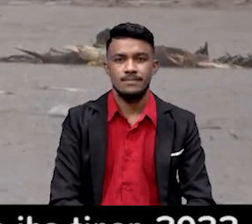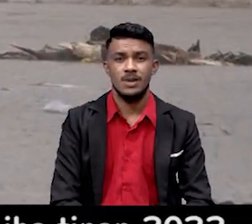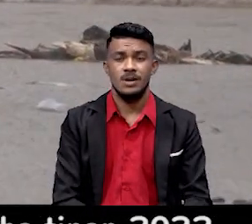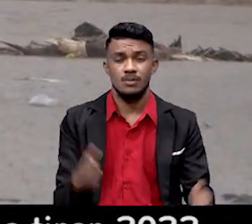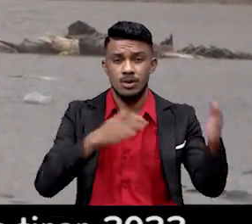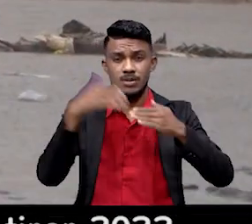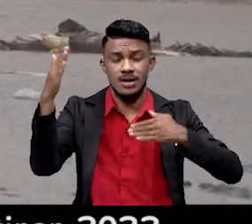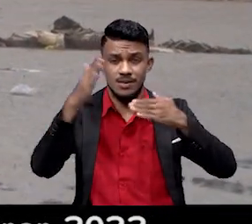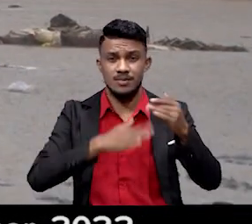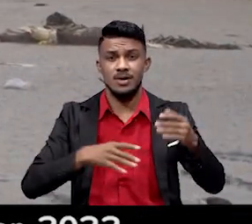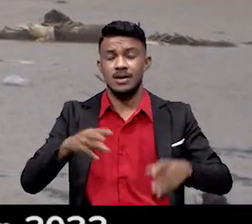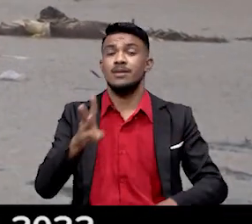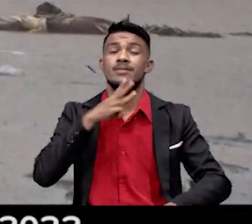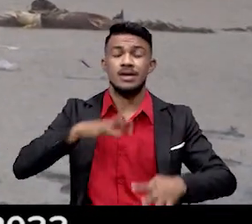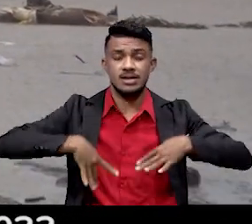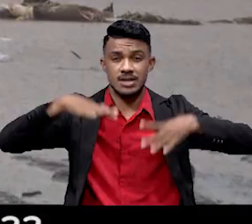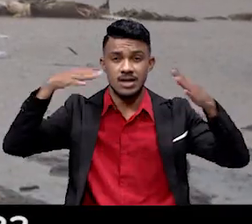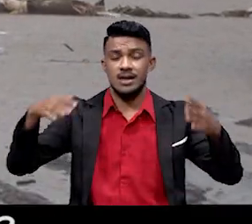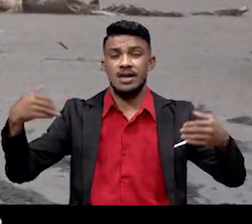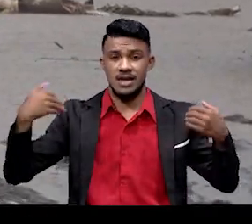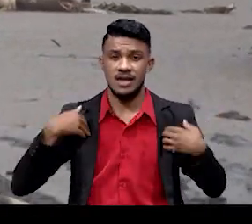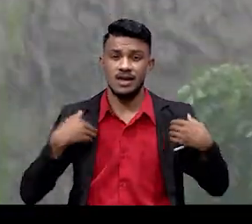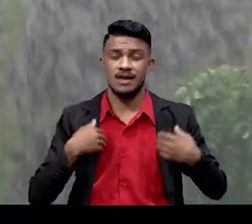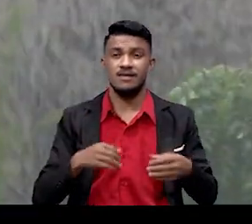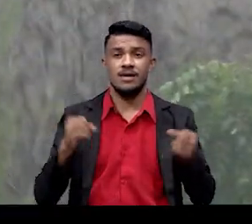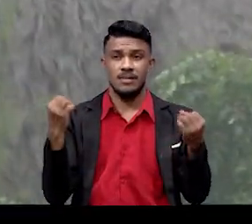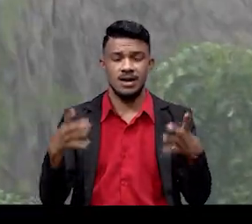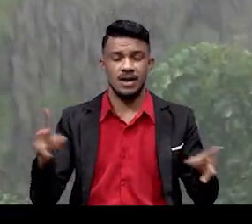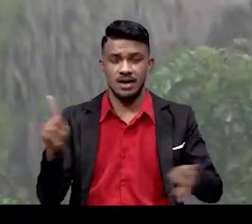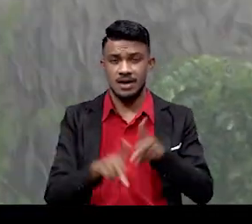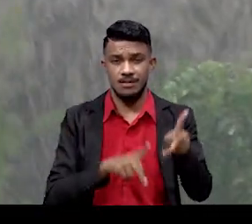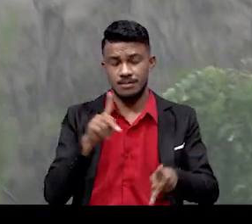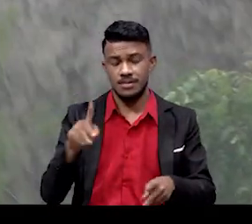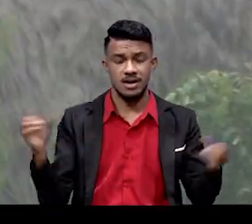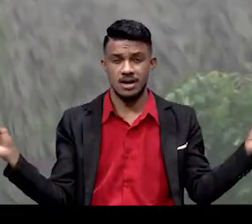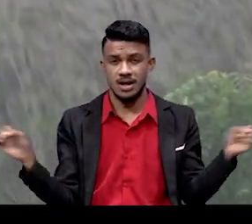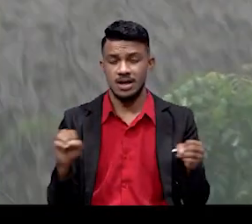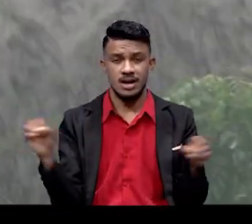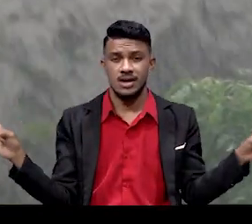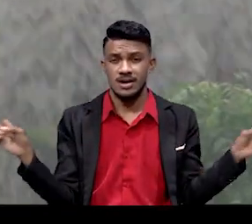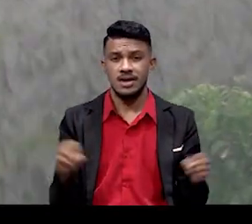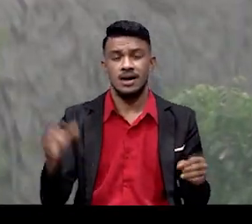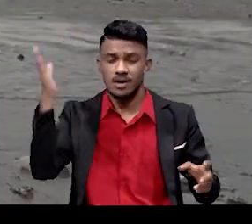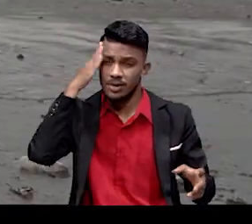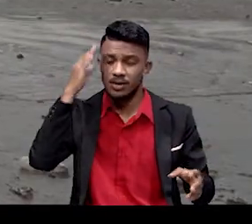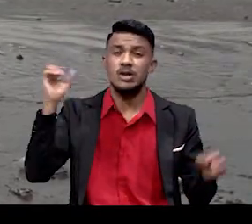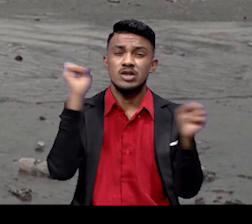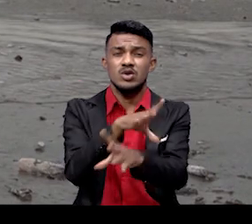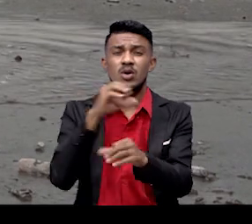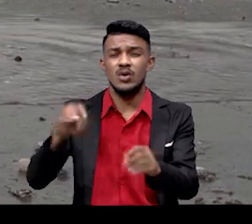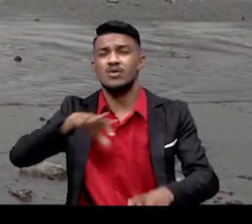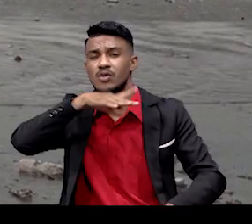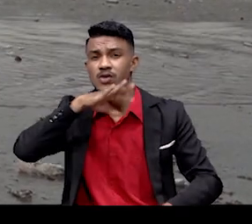Problema inundação da labara que acontece, tamba ema la ia consciência, hori soe foi arbiru, halo baleta